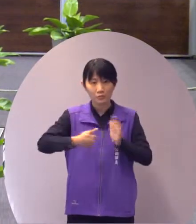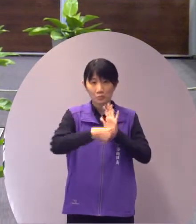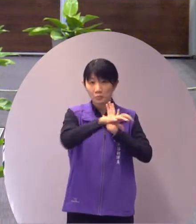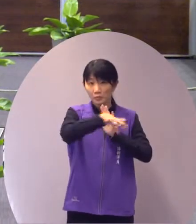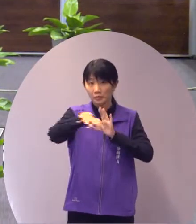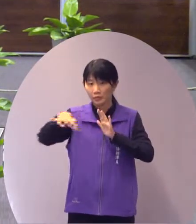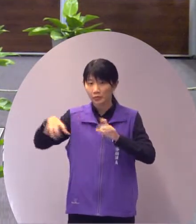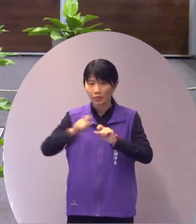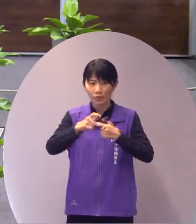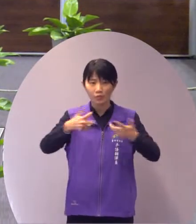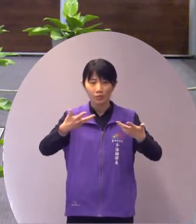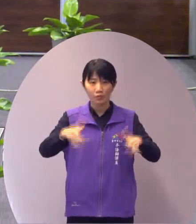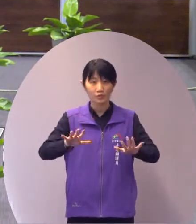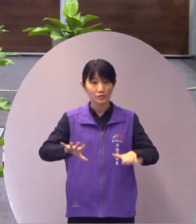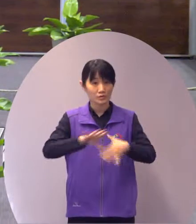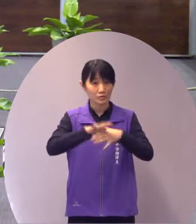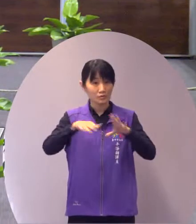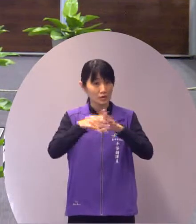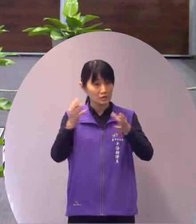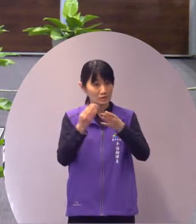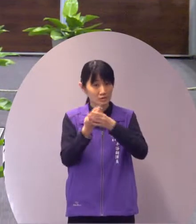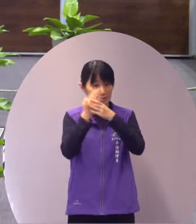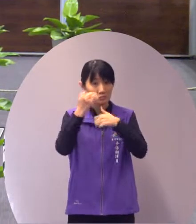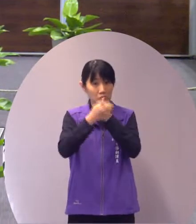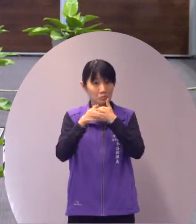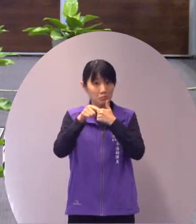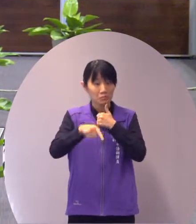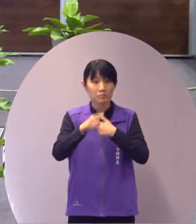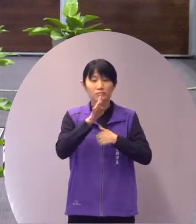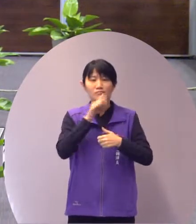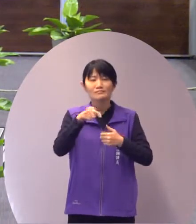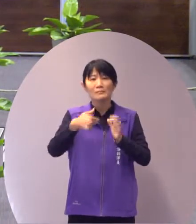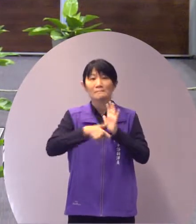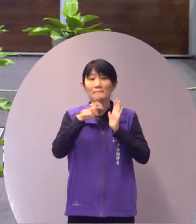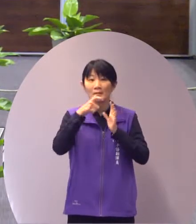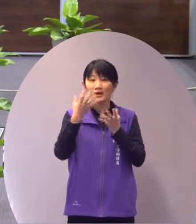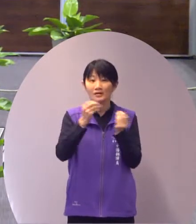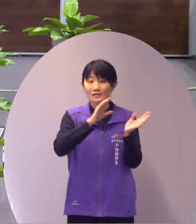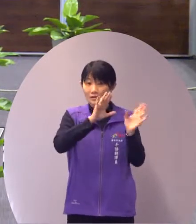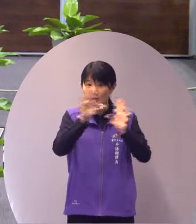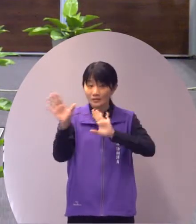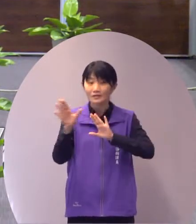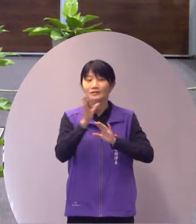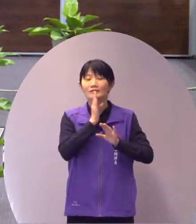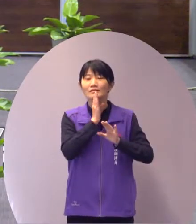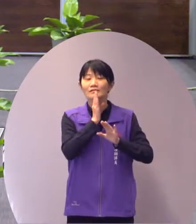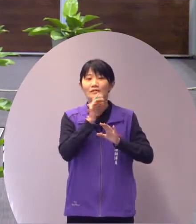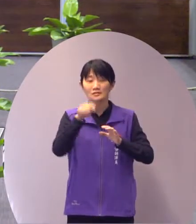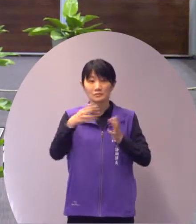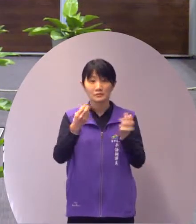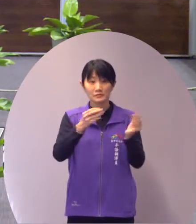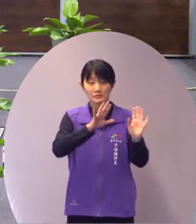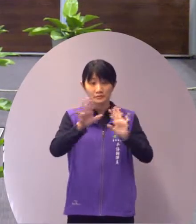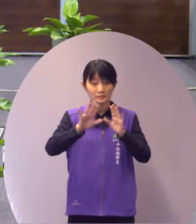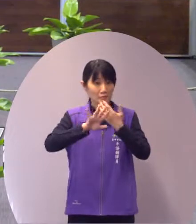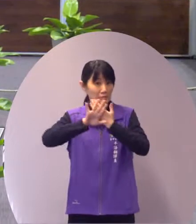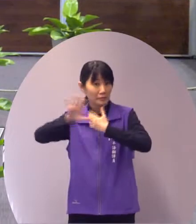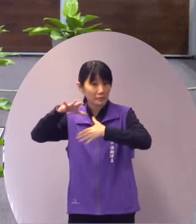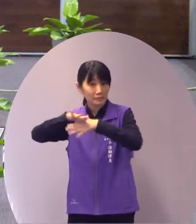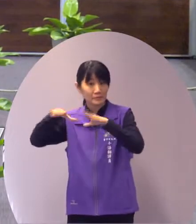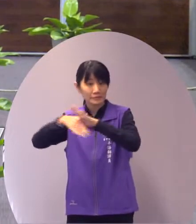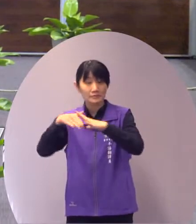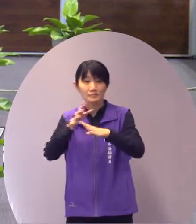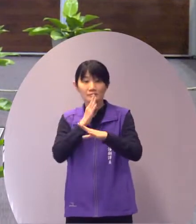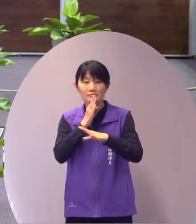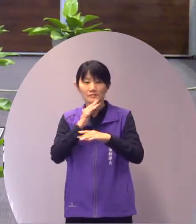词。那在文化资产保存的项目中，这些都是属于有形文化资产的范畴。而文化资产另外有一部分是属于非